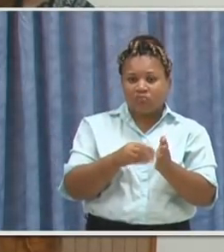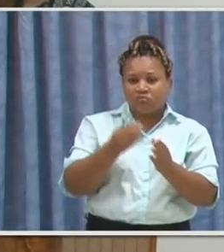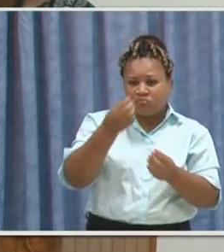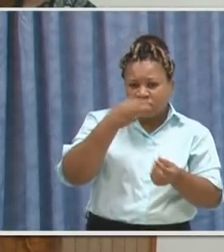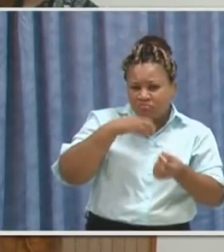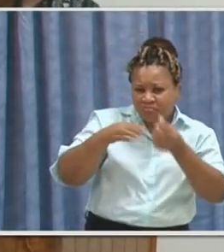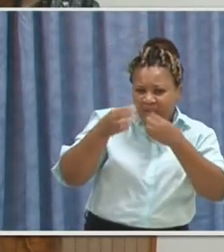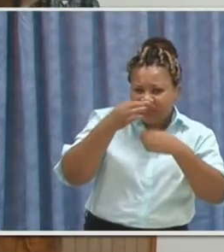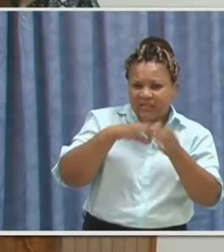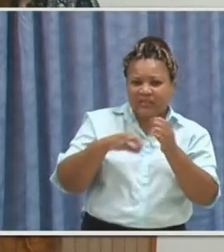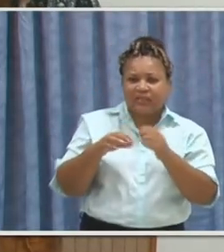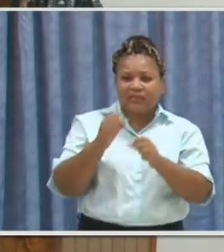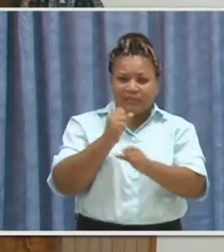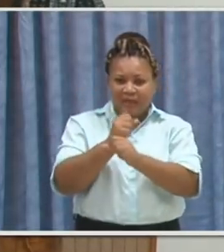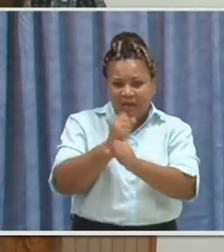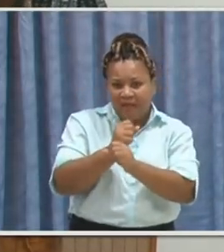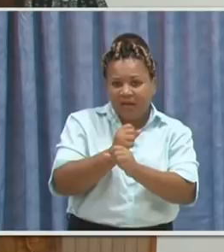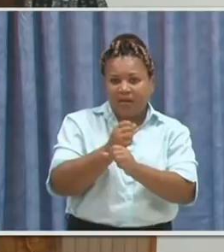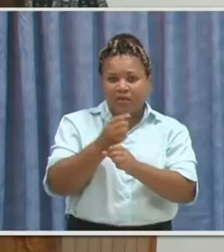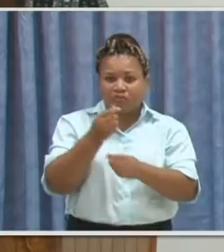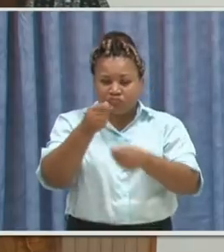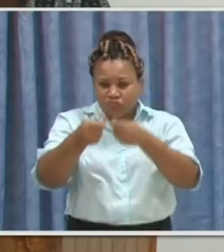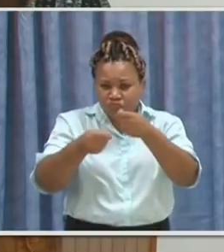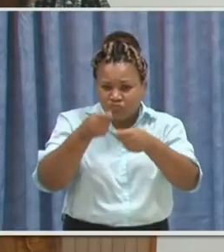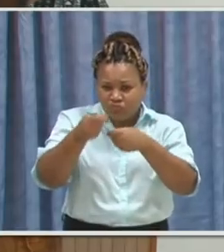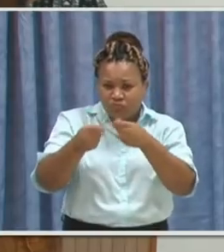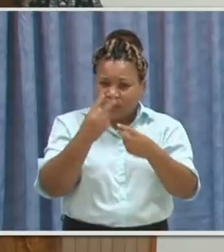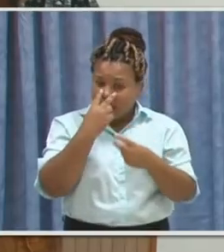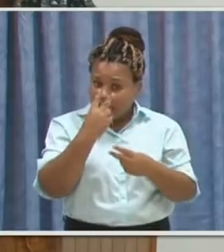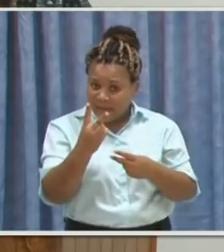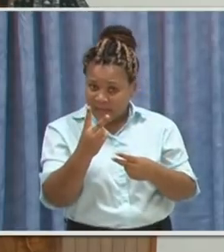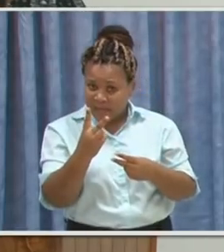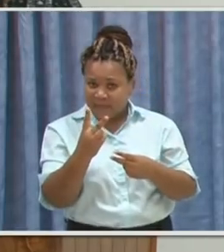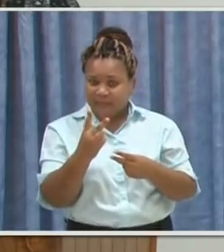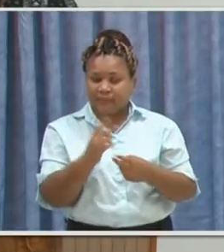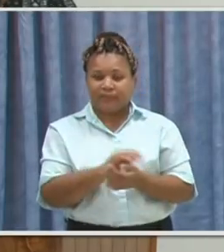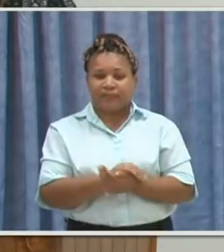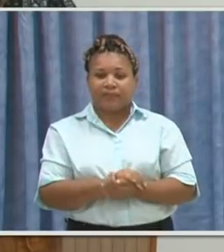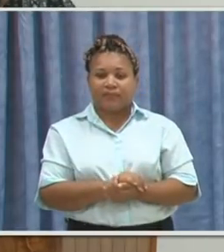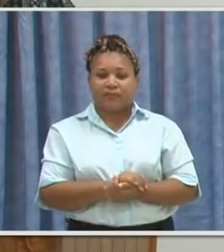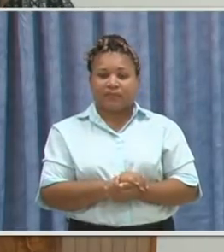rehabilitation qui se fait et undergo, et physique, là, et émotionnel aussi,